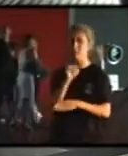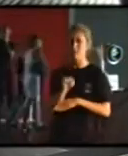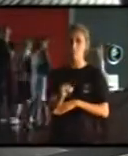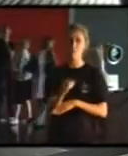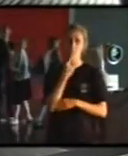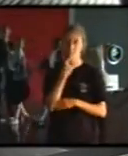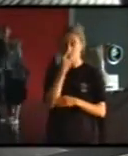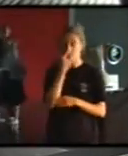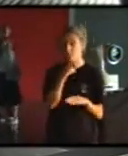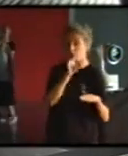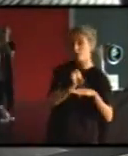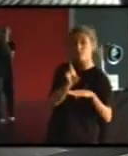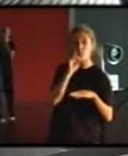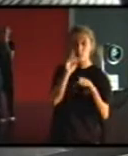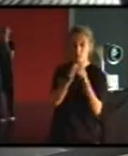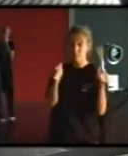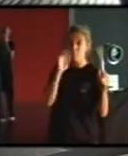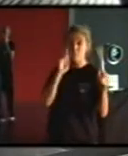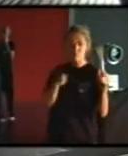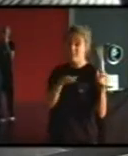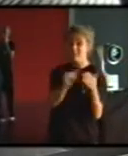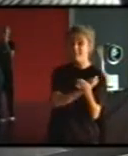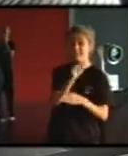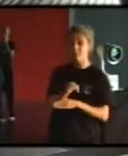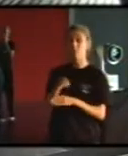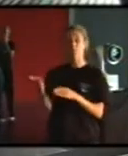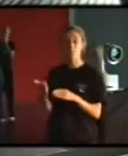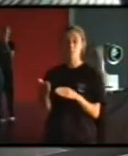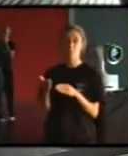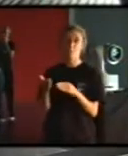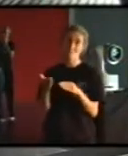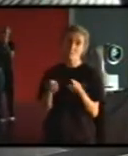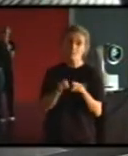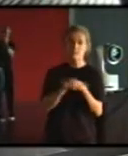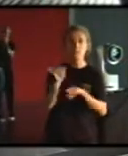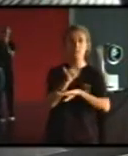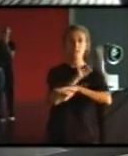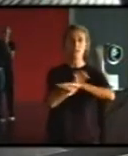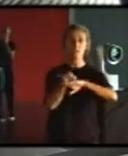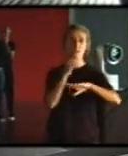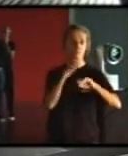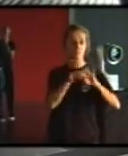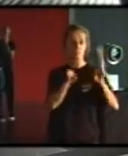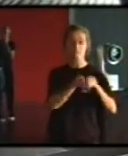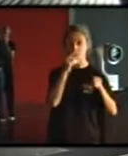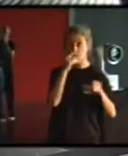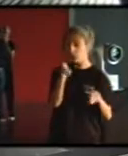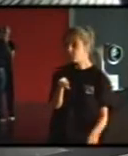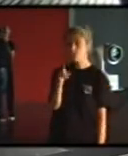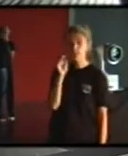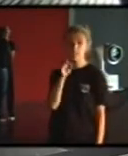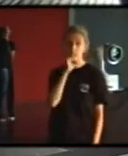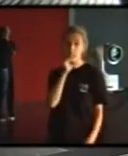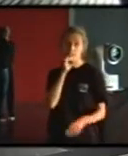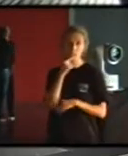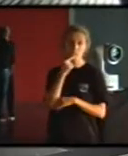était redondant. Pourquoi préserver un bâtiment qui ne sert plus ? Les architectes étaient très contre, parce qu'ils trouvaient que c'était un bâtiment totalement banal, et